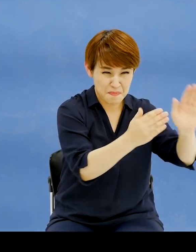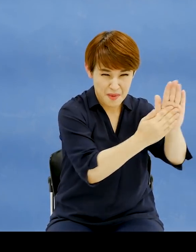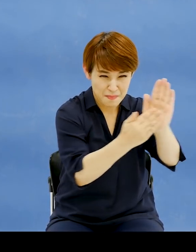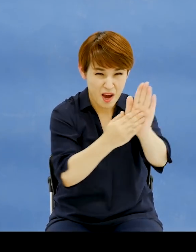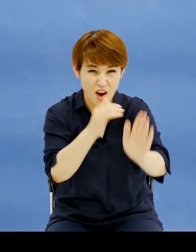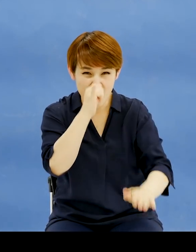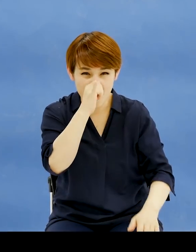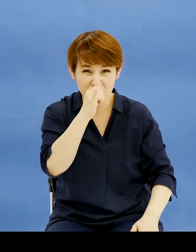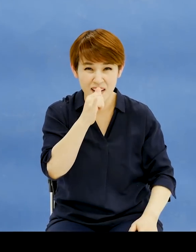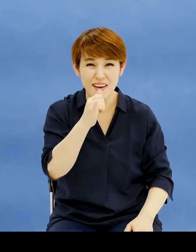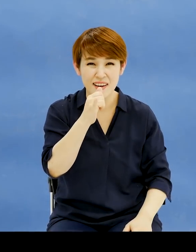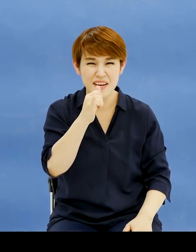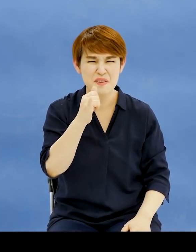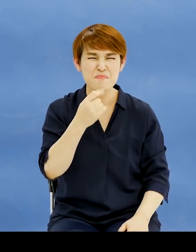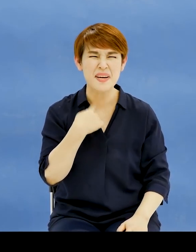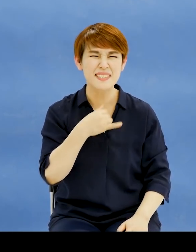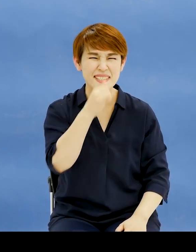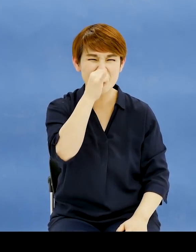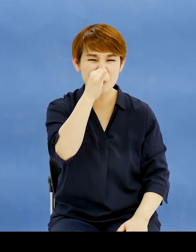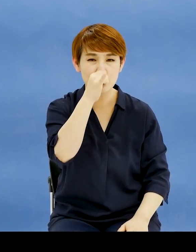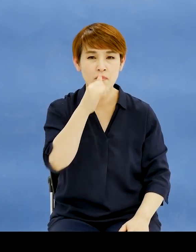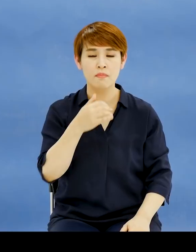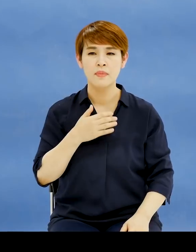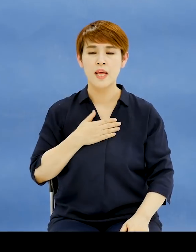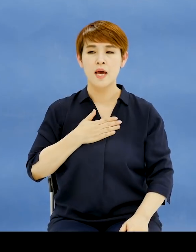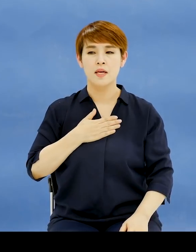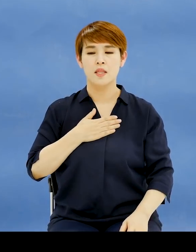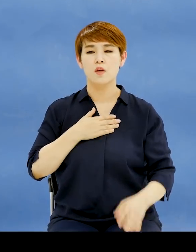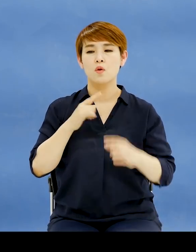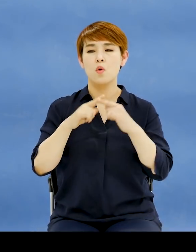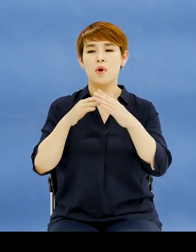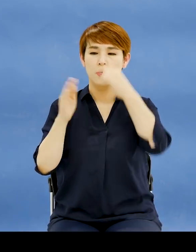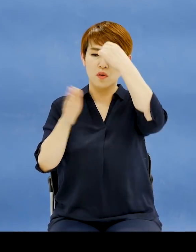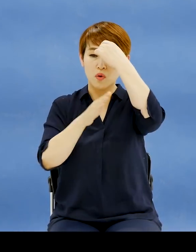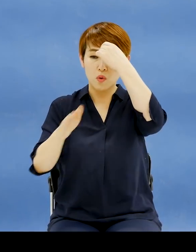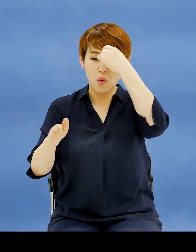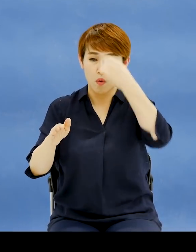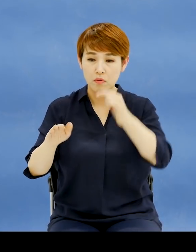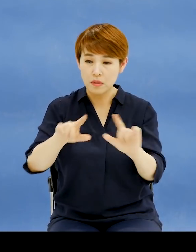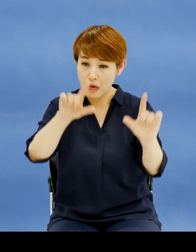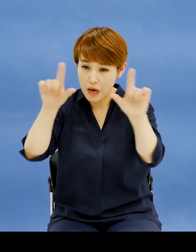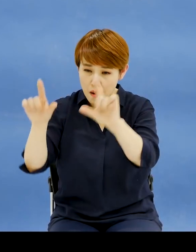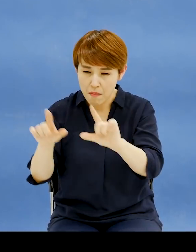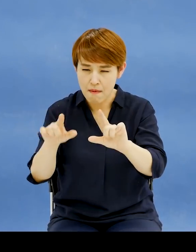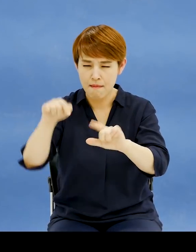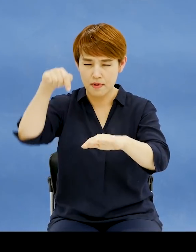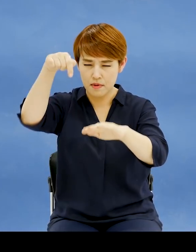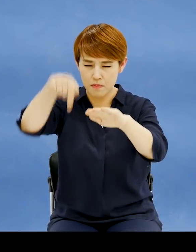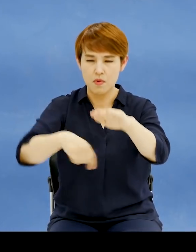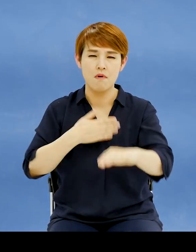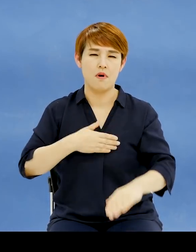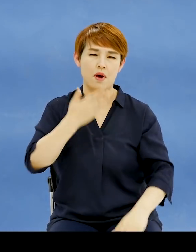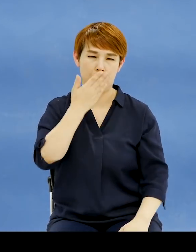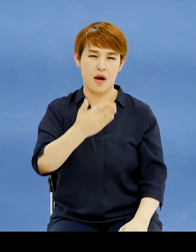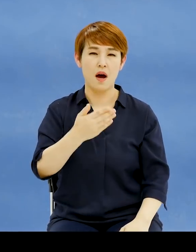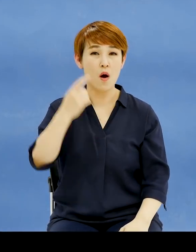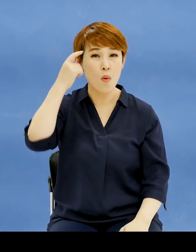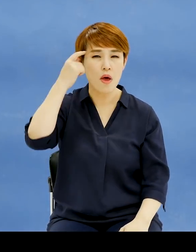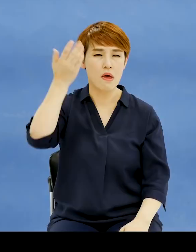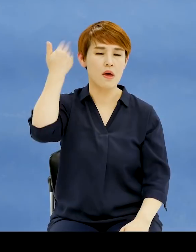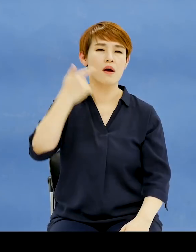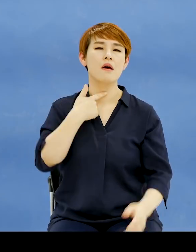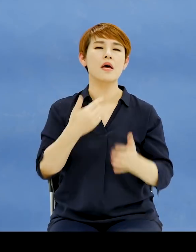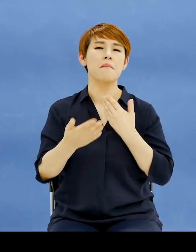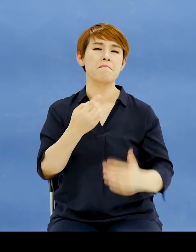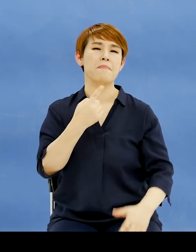우리 성도님들 이렇게 같이 이렇게 기도하고 도와드릴 때 네. 성도님들의 삶을 좀 더 깊이 이해할 수 있고